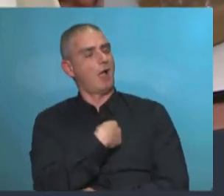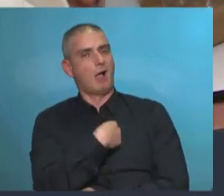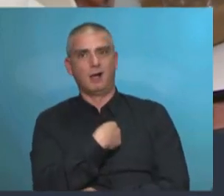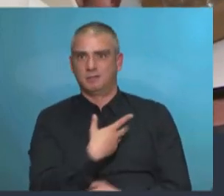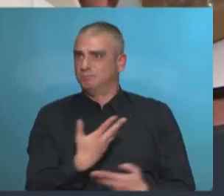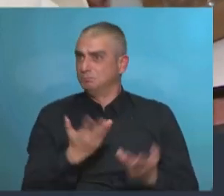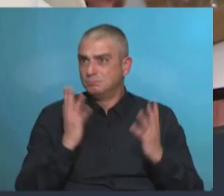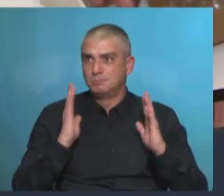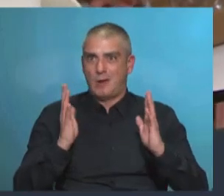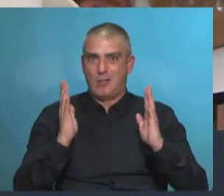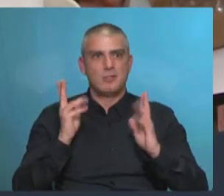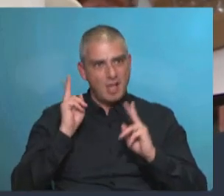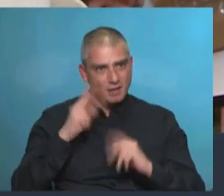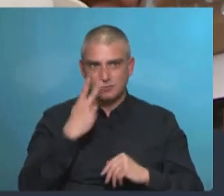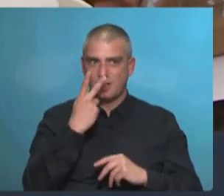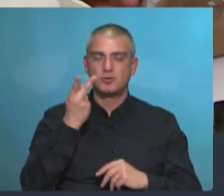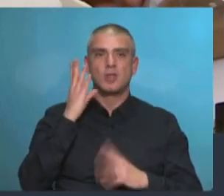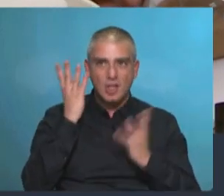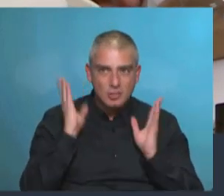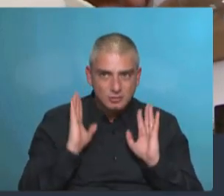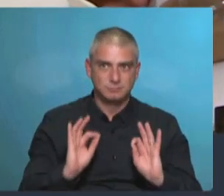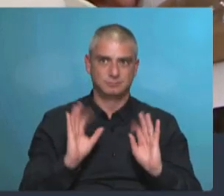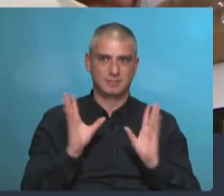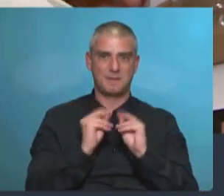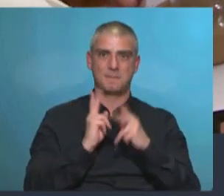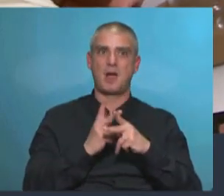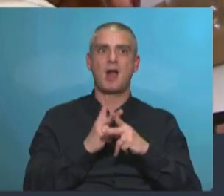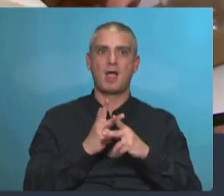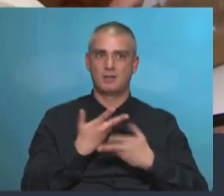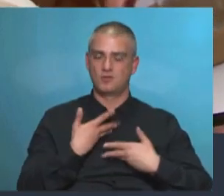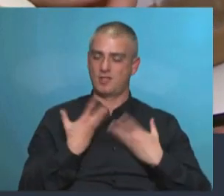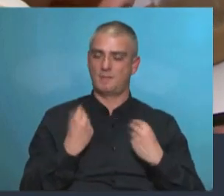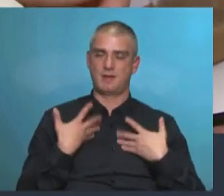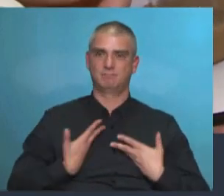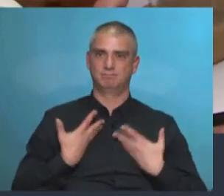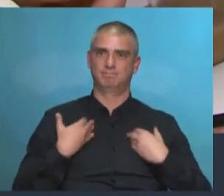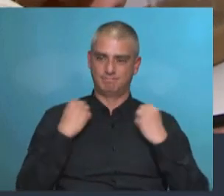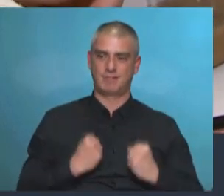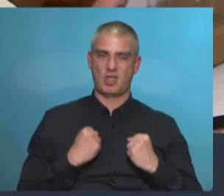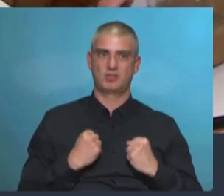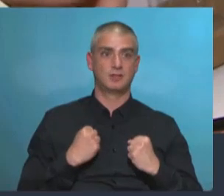וואו, זה לא נורא כל כך, אפשר גם לראות יותר טובים עם המחלה. זה ייתן המון ביטחון.